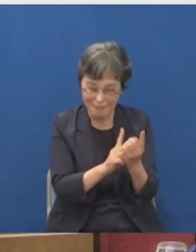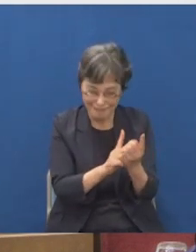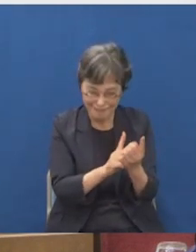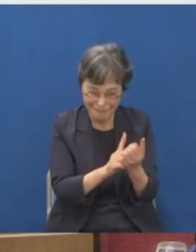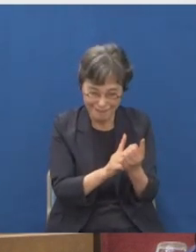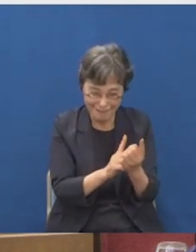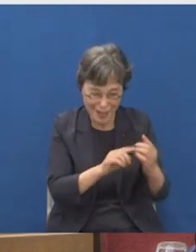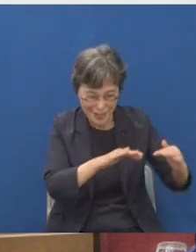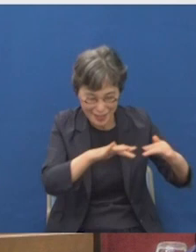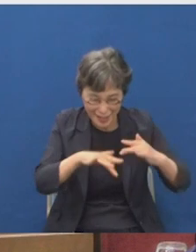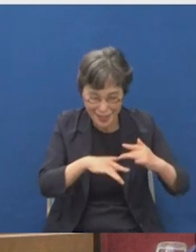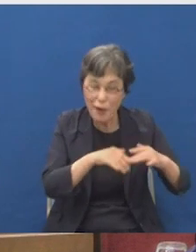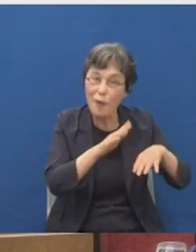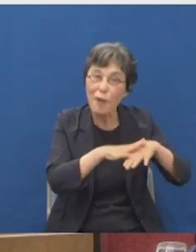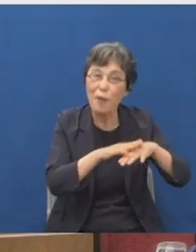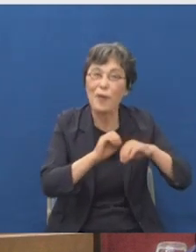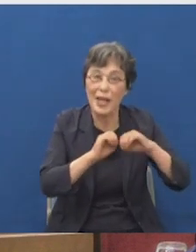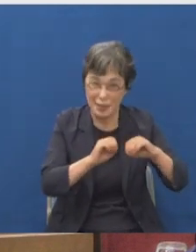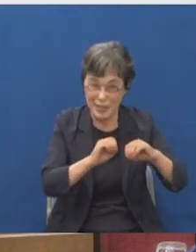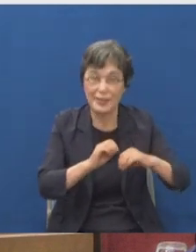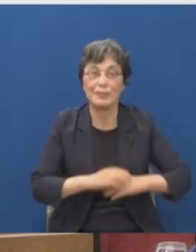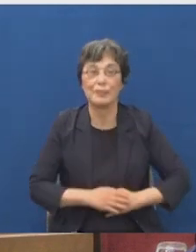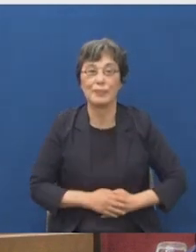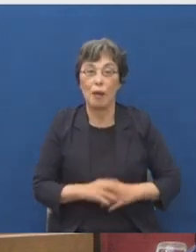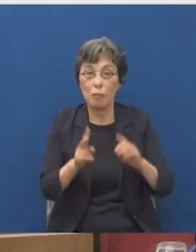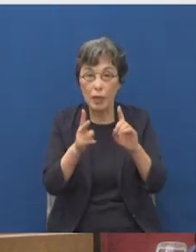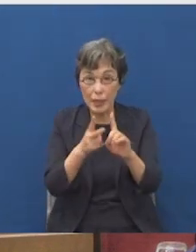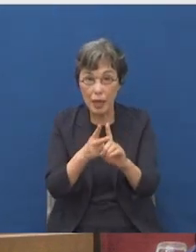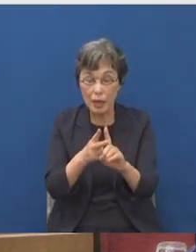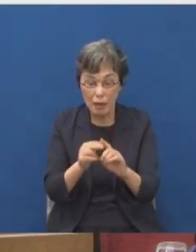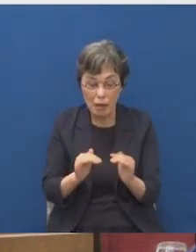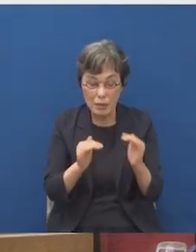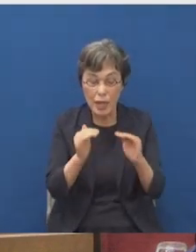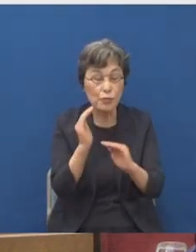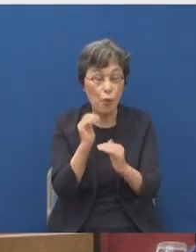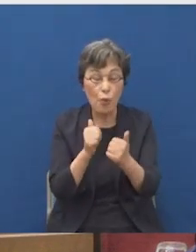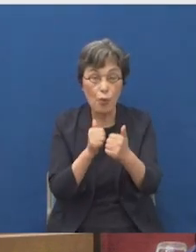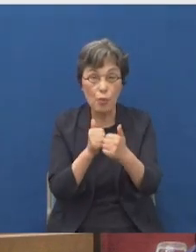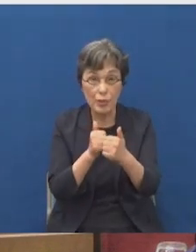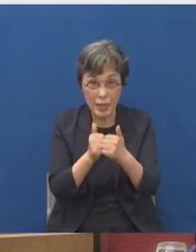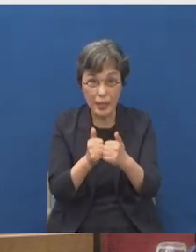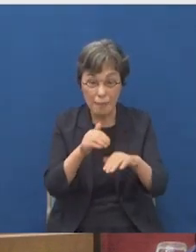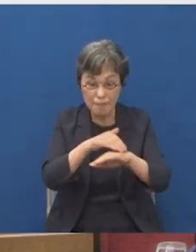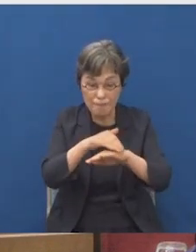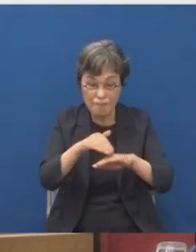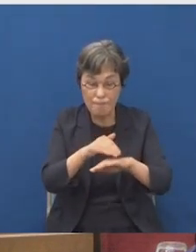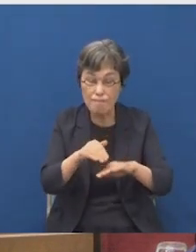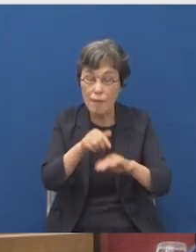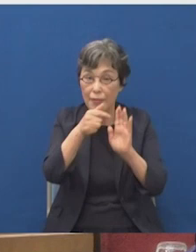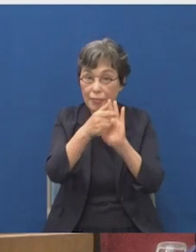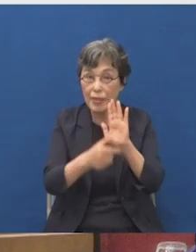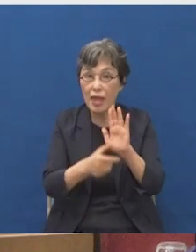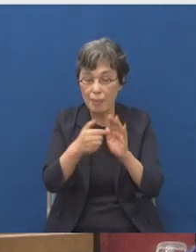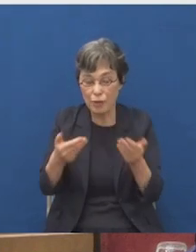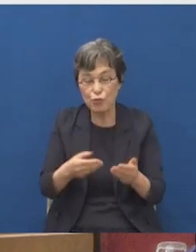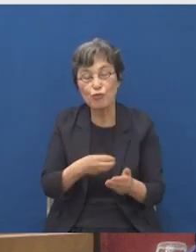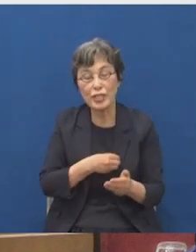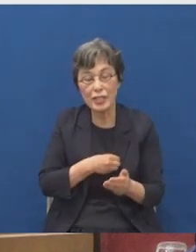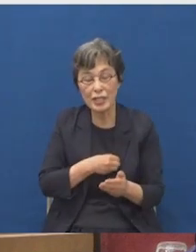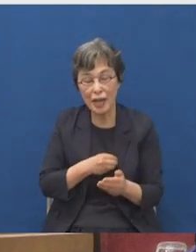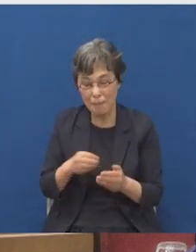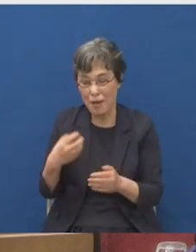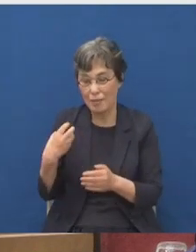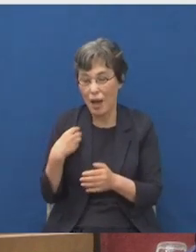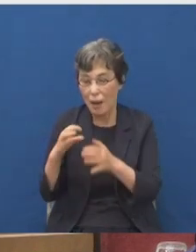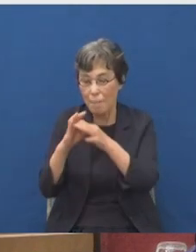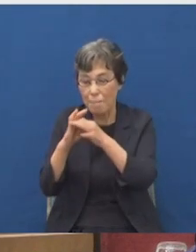議論する仕組みの創設を行うとともに、成長戦略の推進に寄与する政策テーマに対して、職員が所属の垣根を